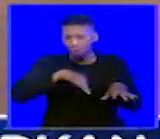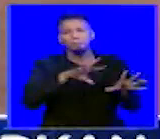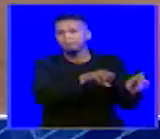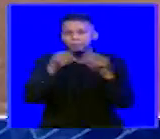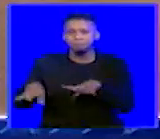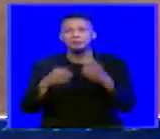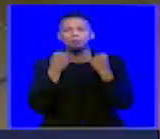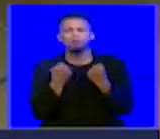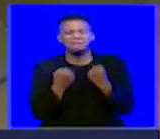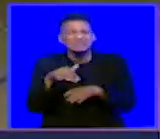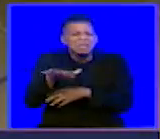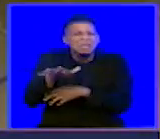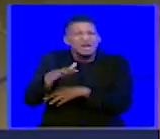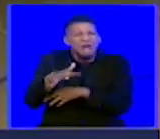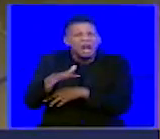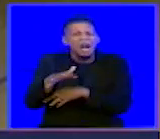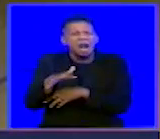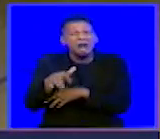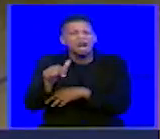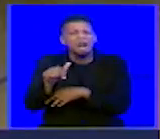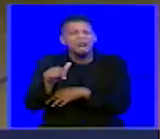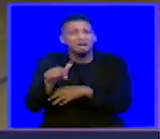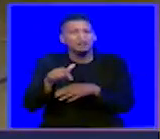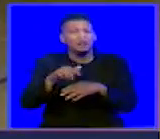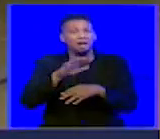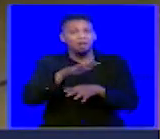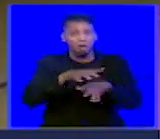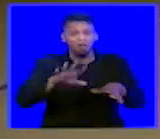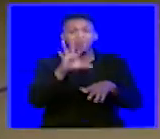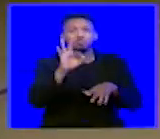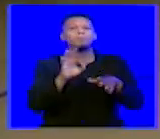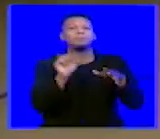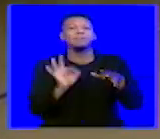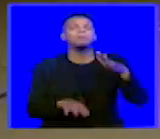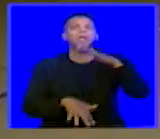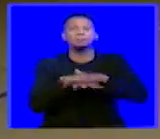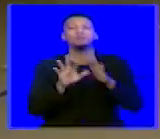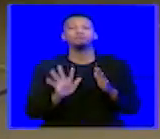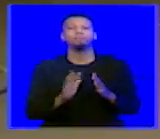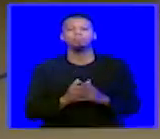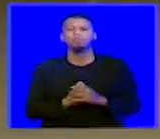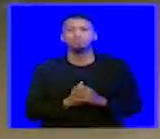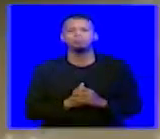sekitar 50%. Dari Jakarta, Disa Amora, Rizky Ihwal, Didit Oktavian, iNews melaporkan.